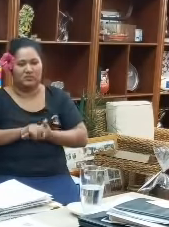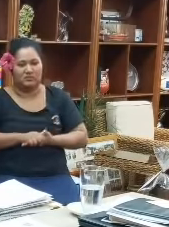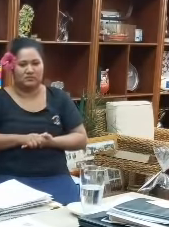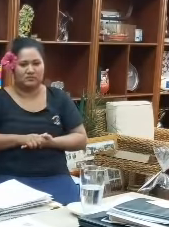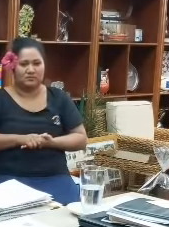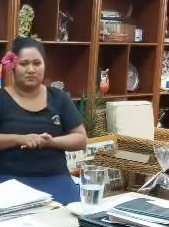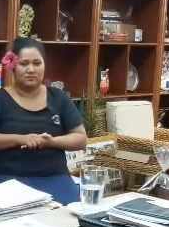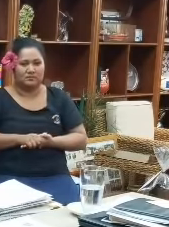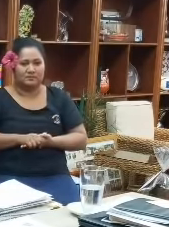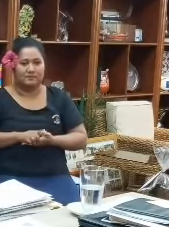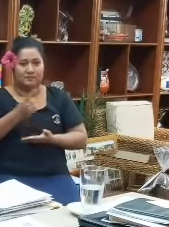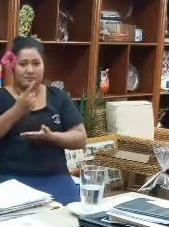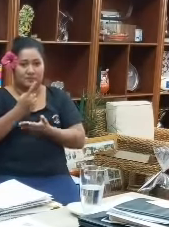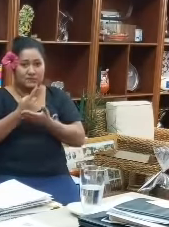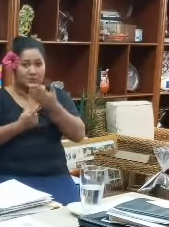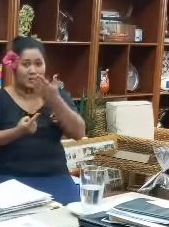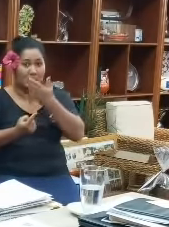se vanga nai la